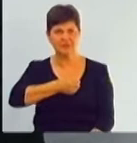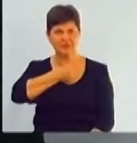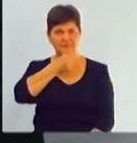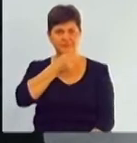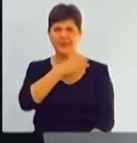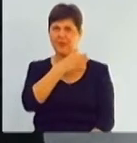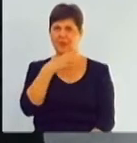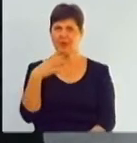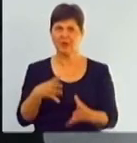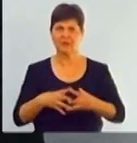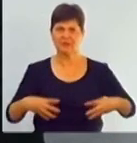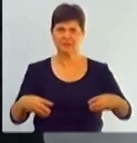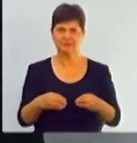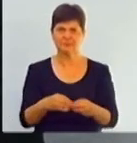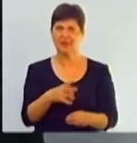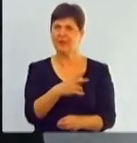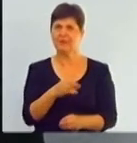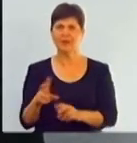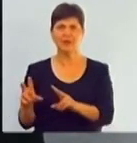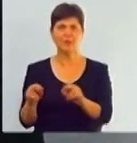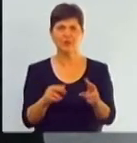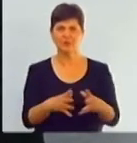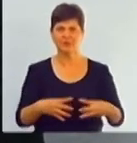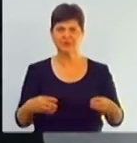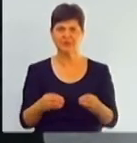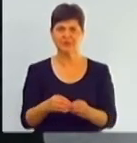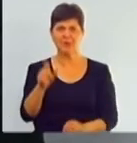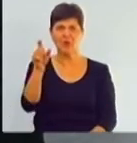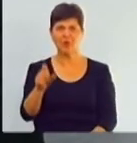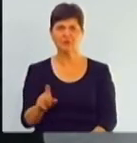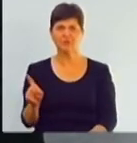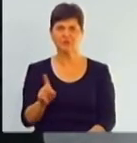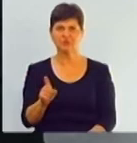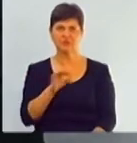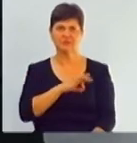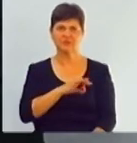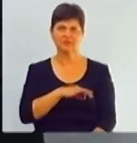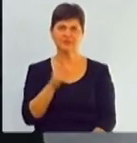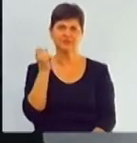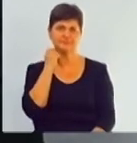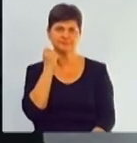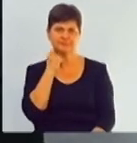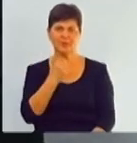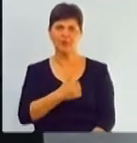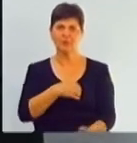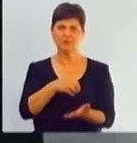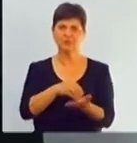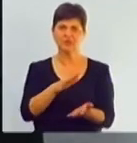багатодітних сімей, неблагополучні сім'ї. Також особи, що зловживають спиртними напоями. Хочу зазначити, що